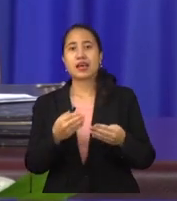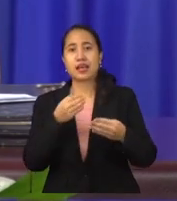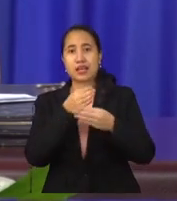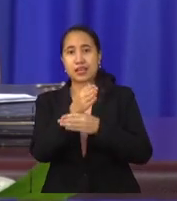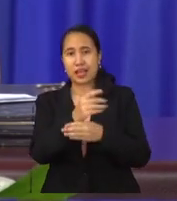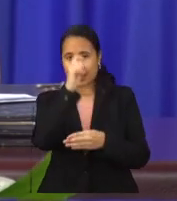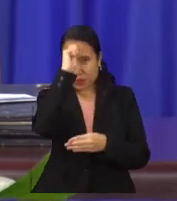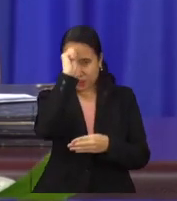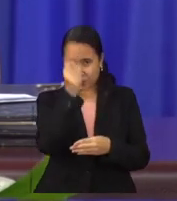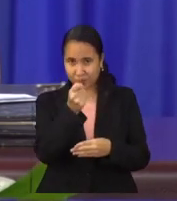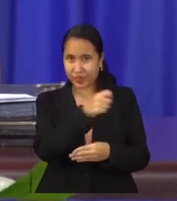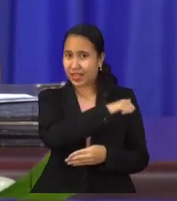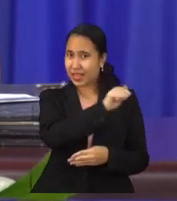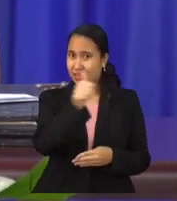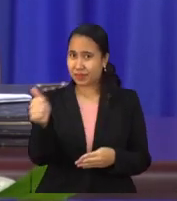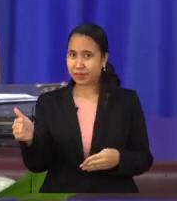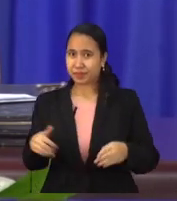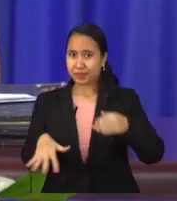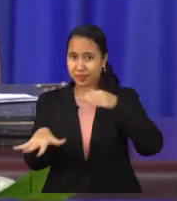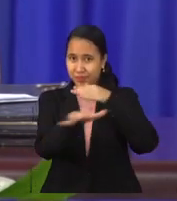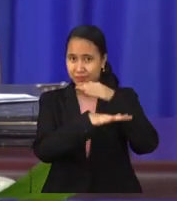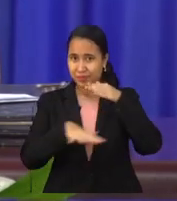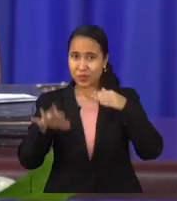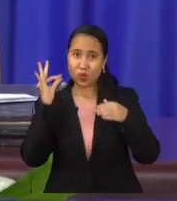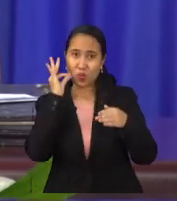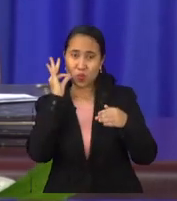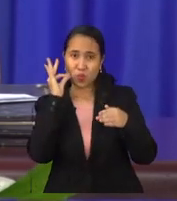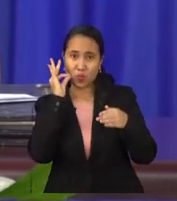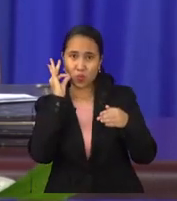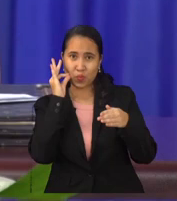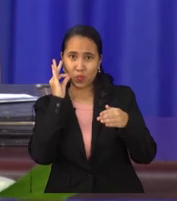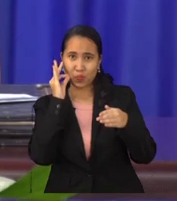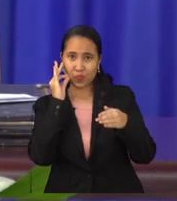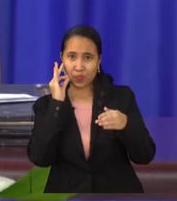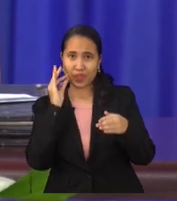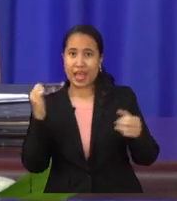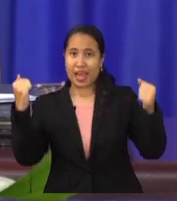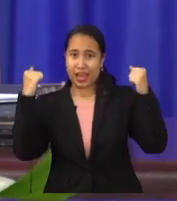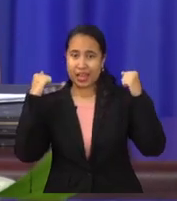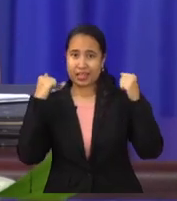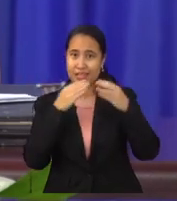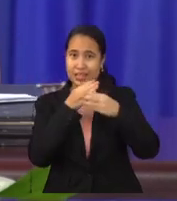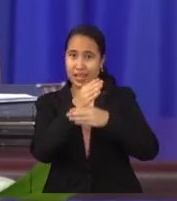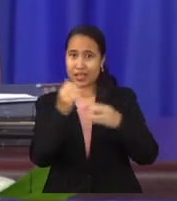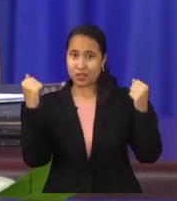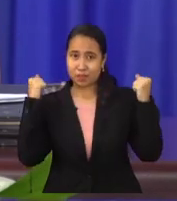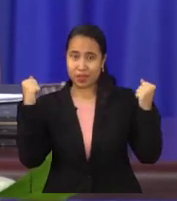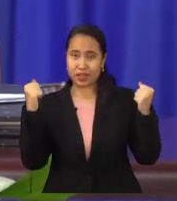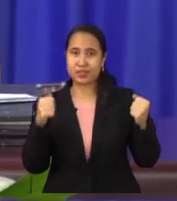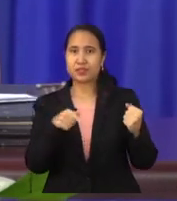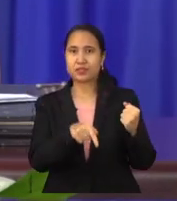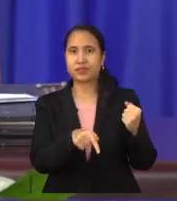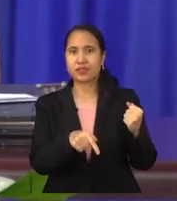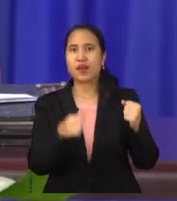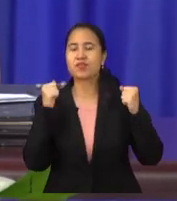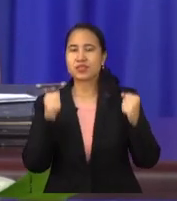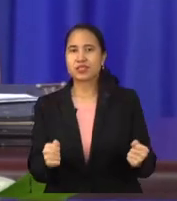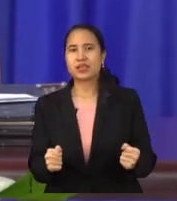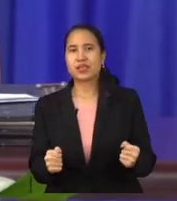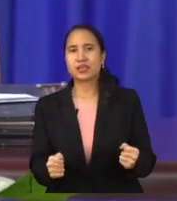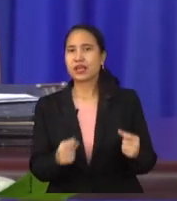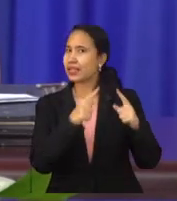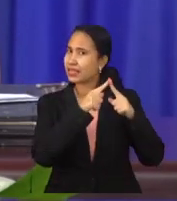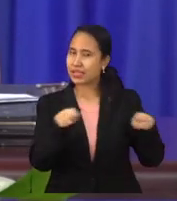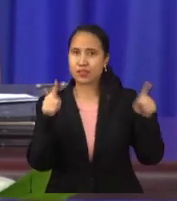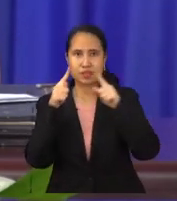en deze aan een ieder die binnen zijn grondgebied verblijft en aan zijn rechtsmacht is onderworpen te verzekeren, zonder onderscheid van